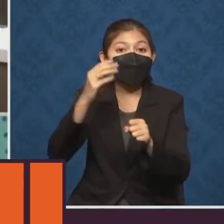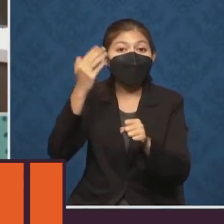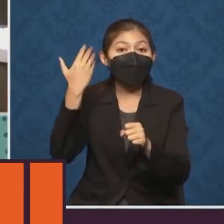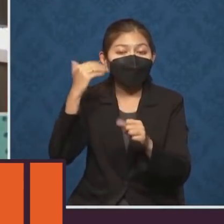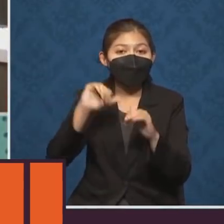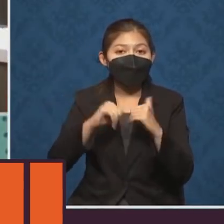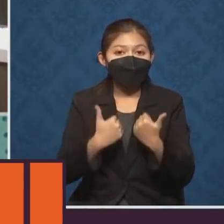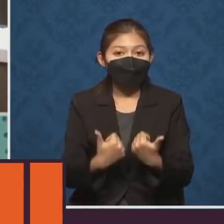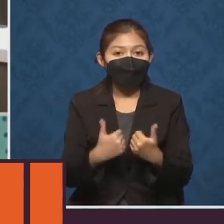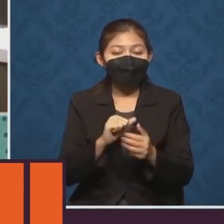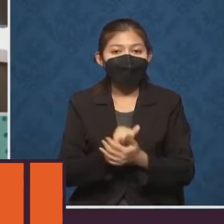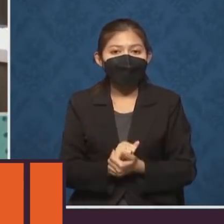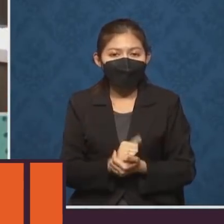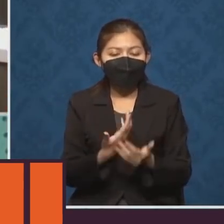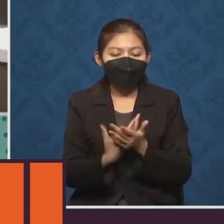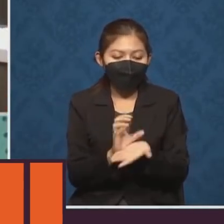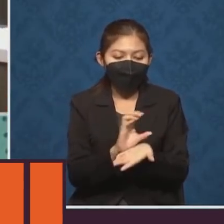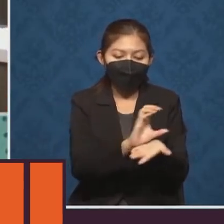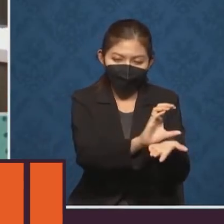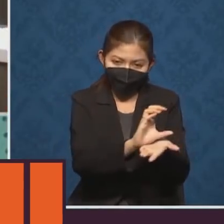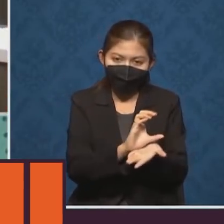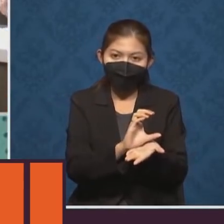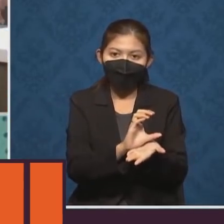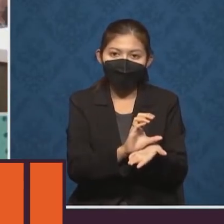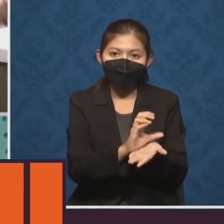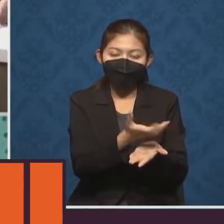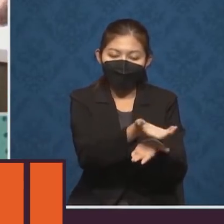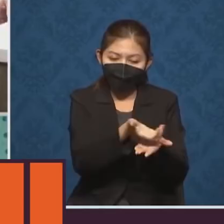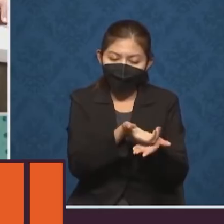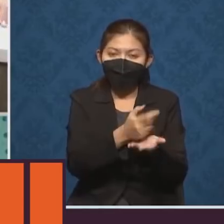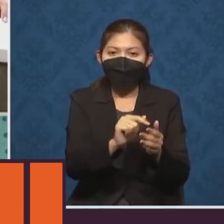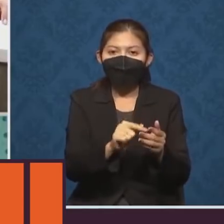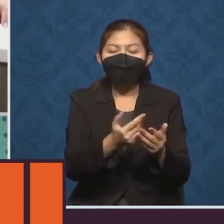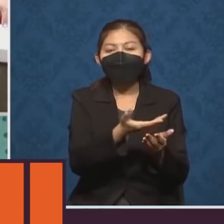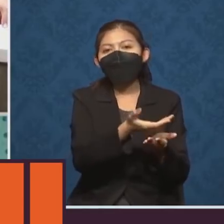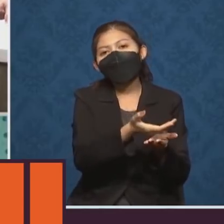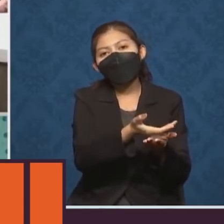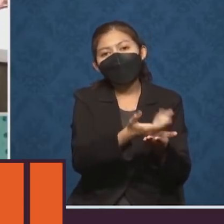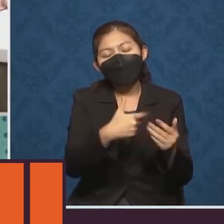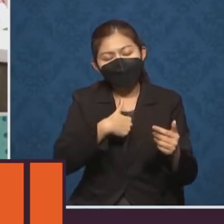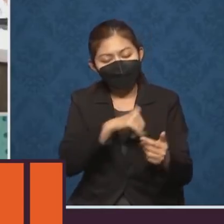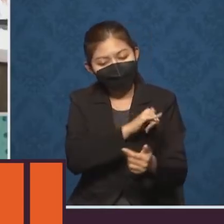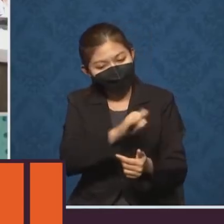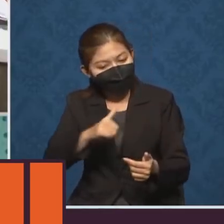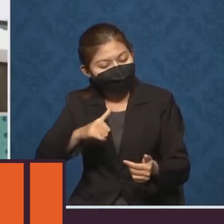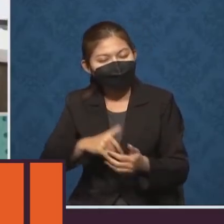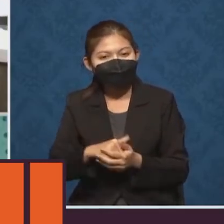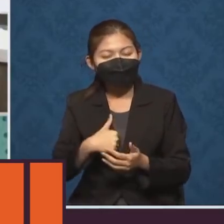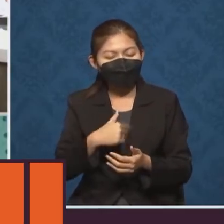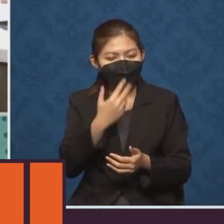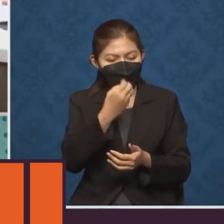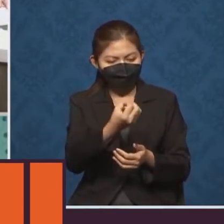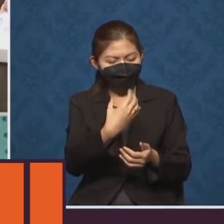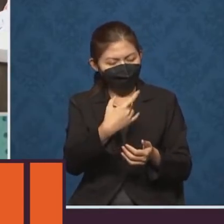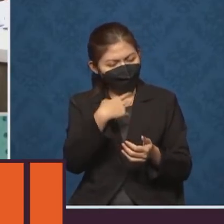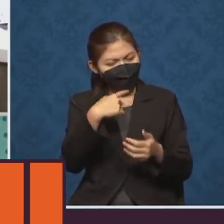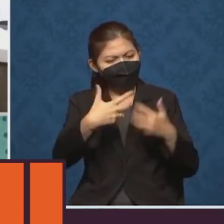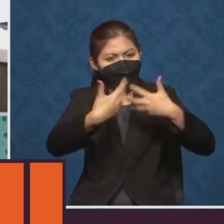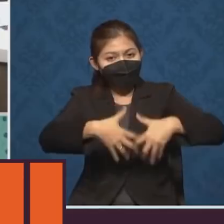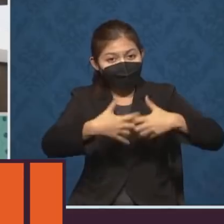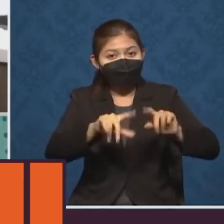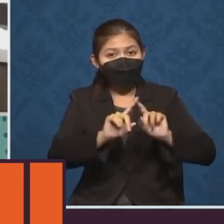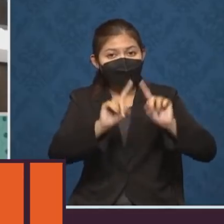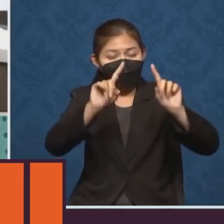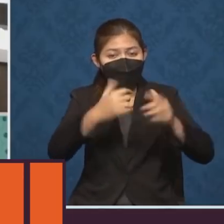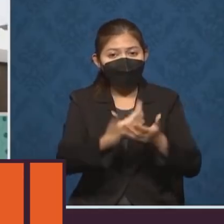ก็มาขอมาของประมาณเช่นกันของบประมาณครับผมก็มั่นใจนะเนี่ยเมื่อบอกว่าเป็นโรงงานแต่ของเรา